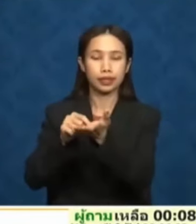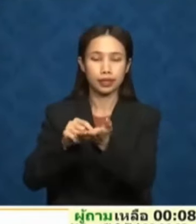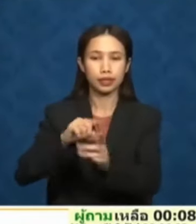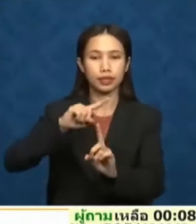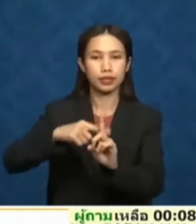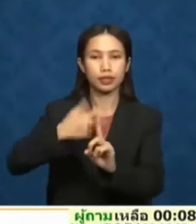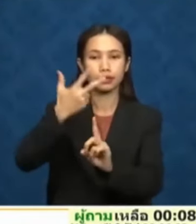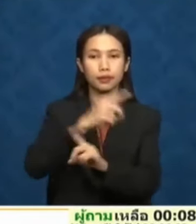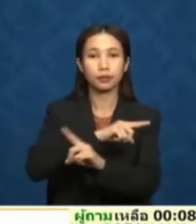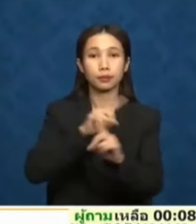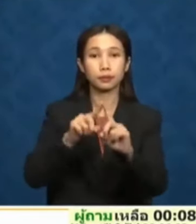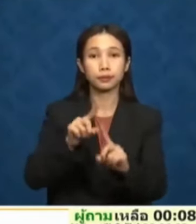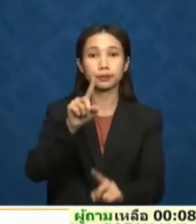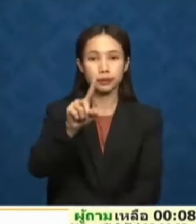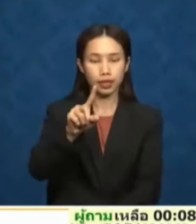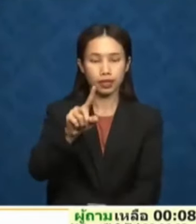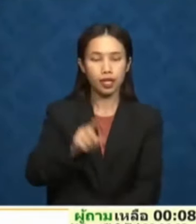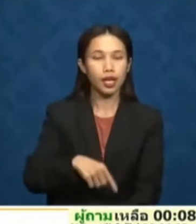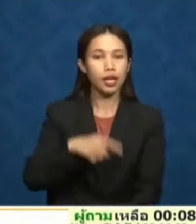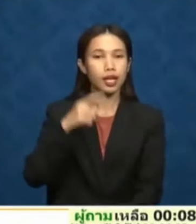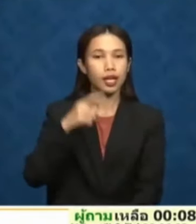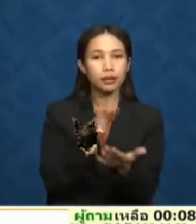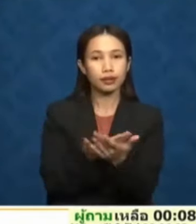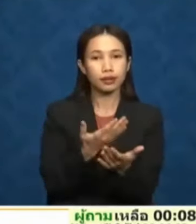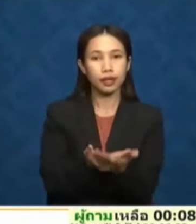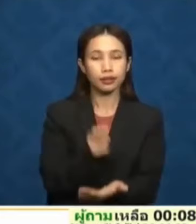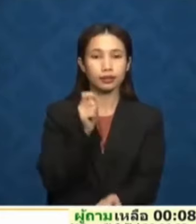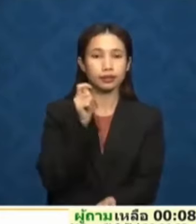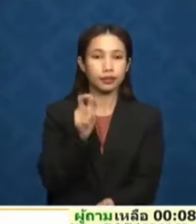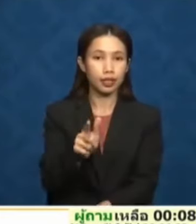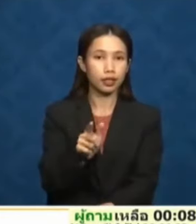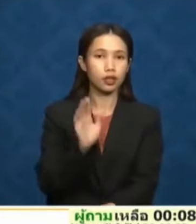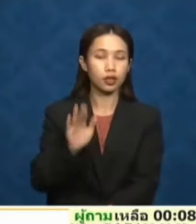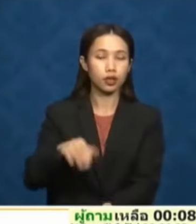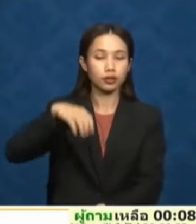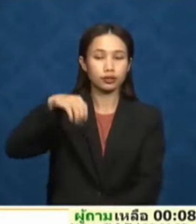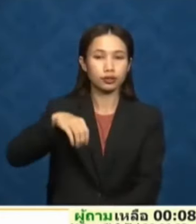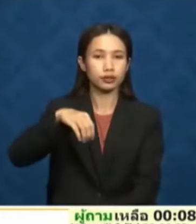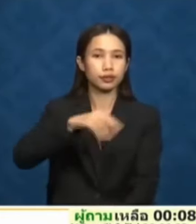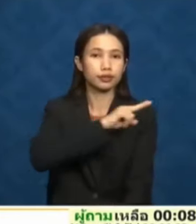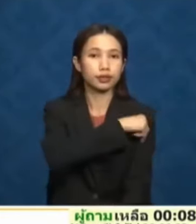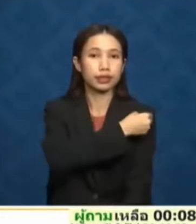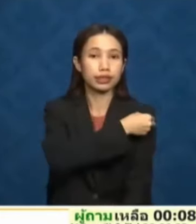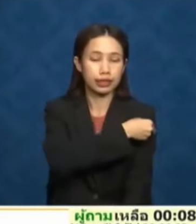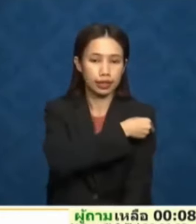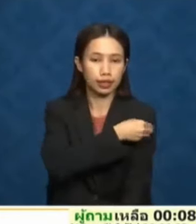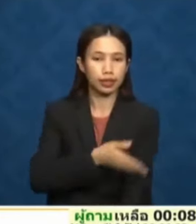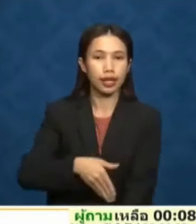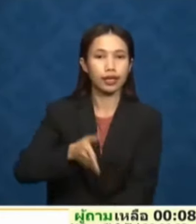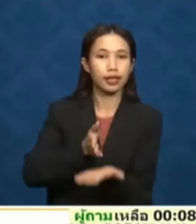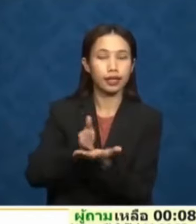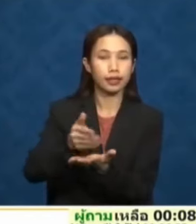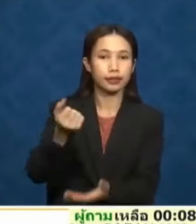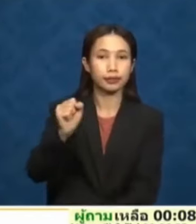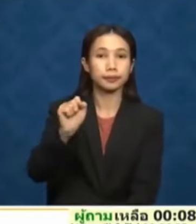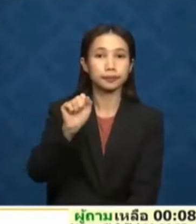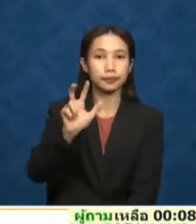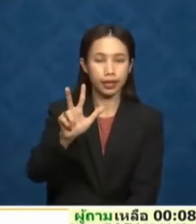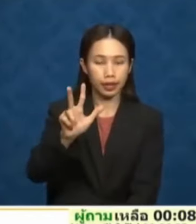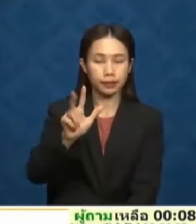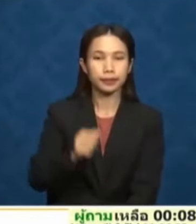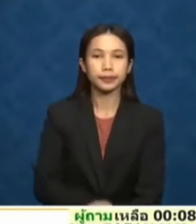มีนาคมเนี่ยรูปแบบการจ่ายเงินในคลินิกอบอุ่นนะครับในเขตที่ 13จะเป็นรูปแบบ